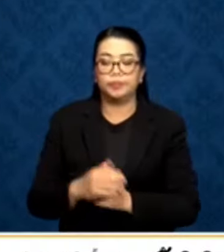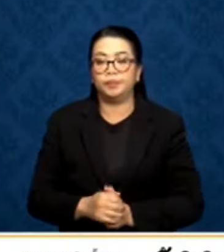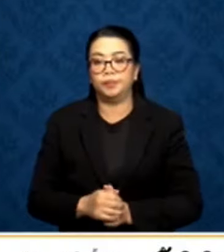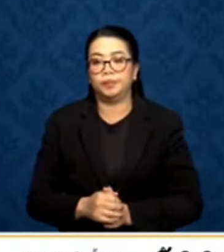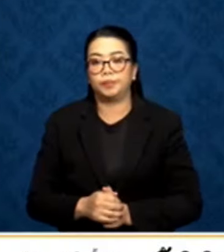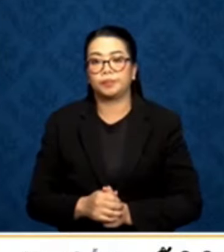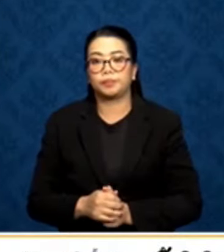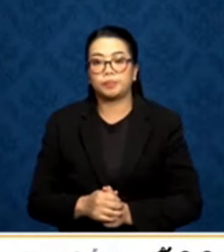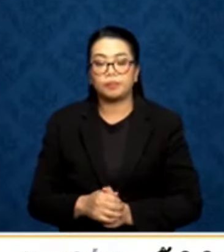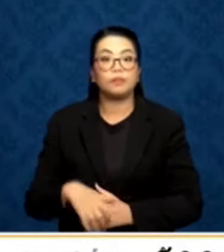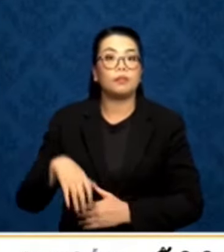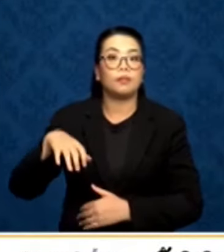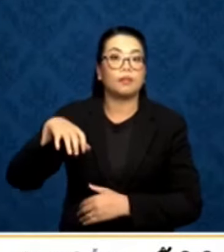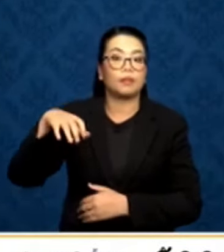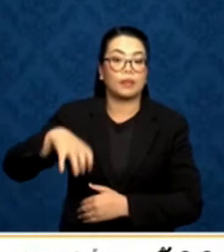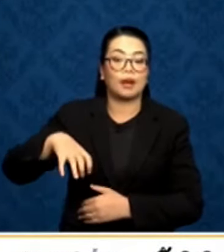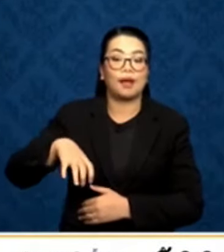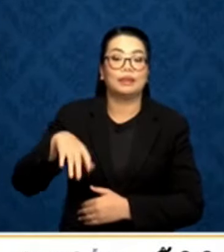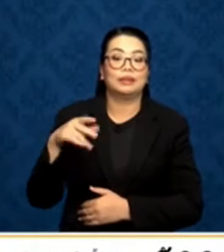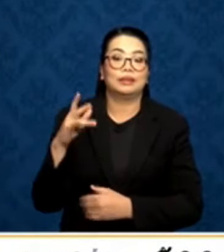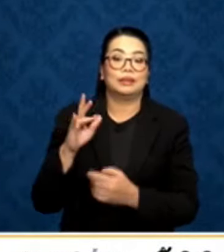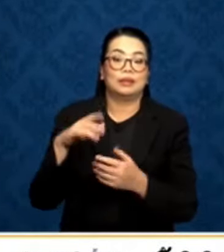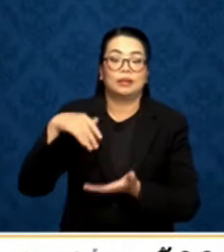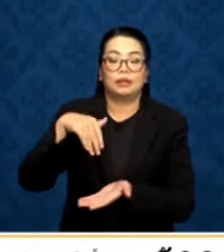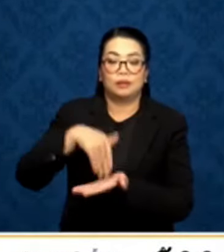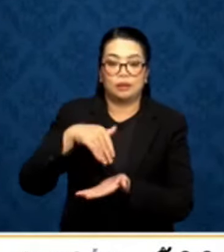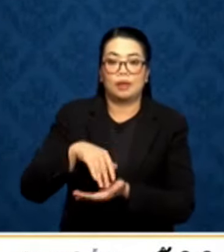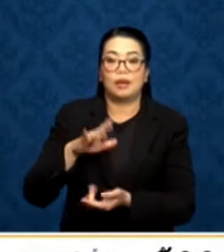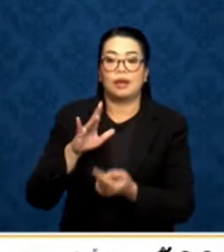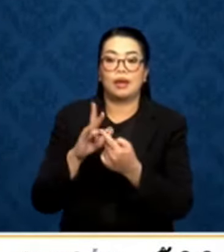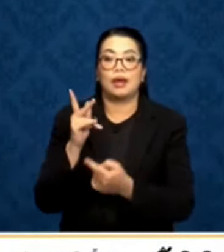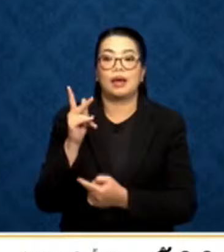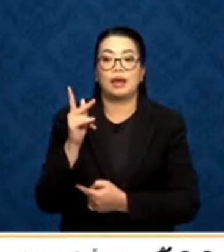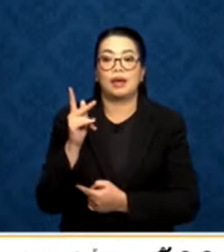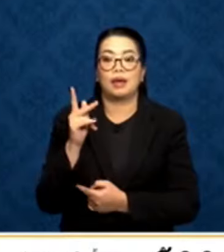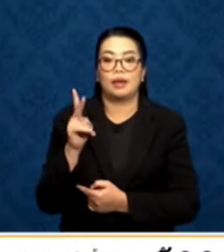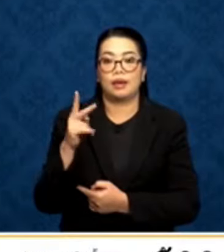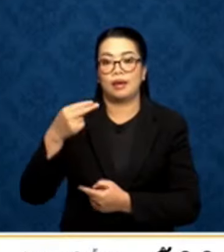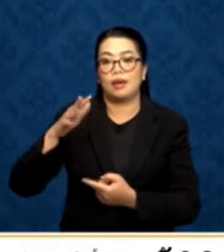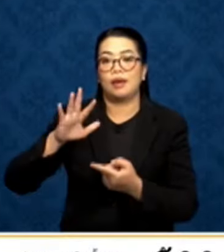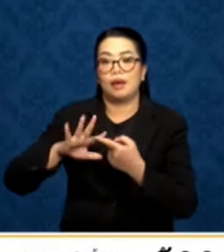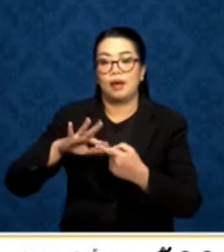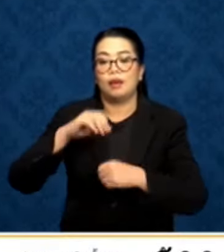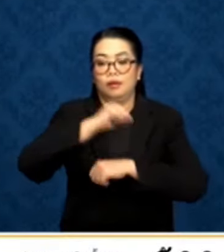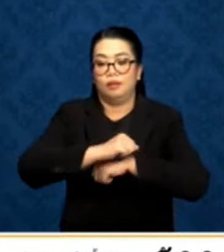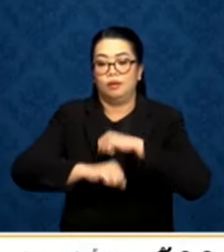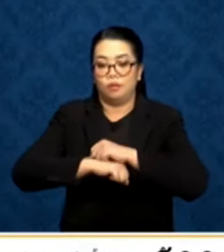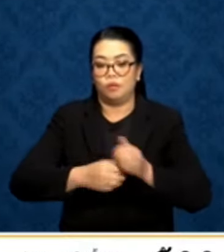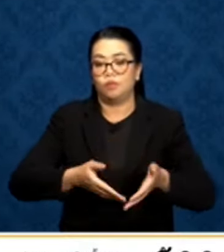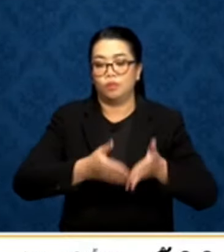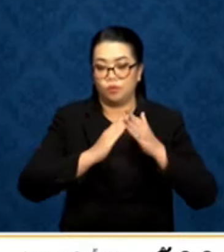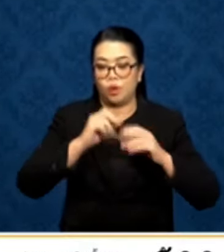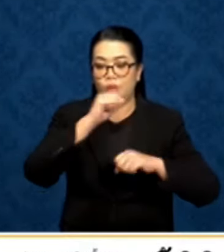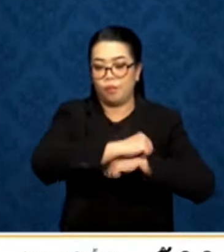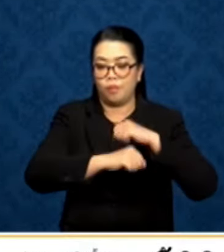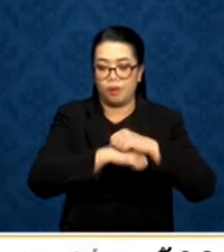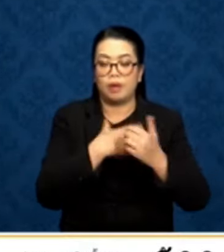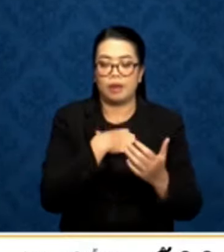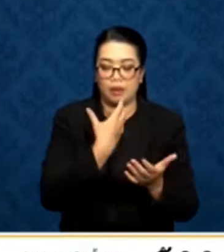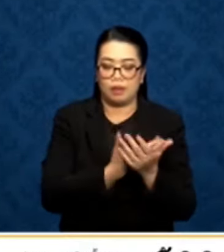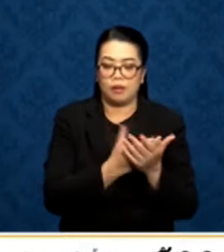บอกว่าการเคหะนั้นนะครับได้งบซ่อมเพิ่มแต่ก็ยังสร้างอยู่นะครับเรื่อยๆในปี 68นะครับอยากจะให้เอางบไป